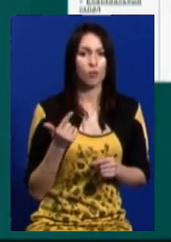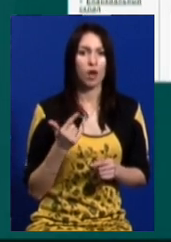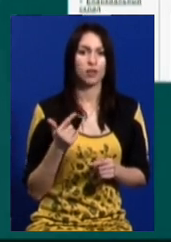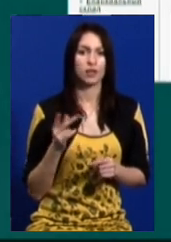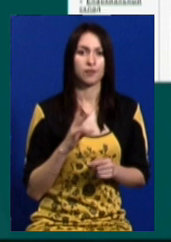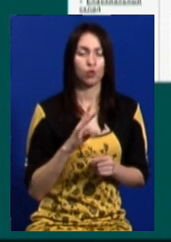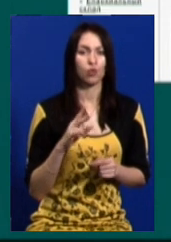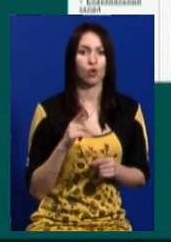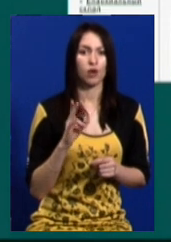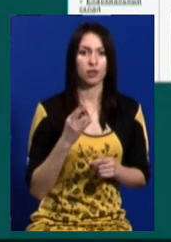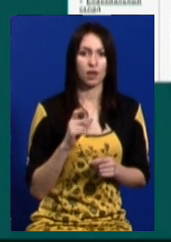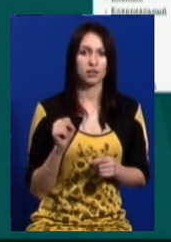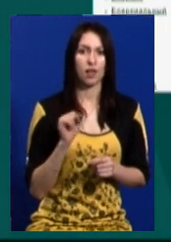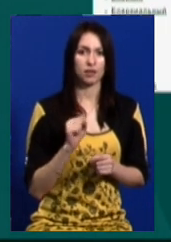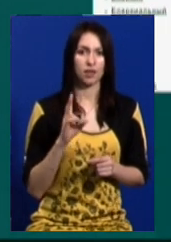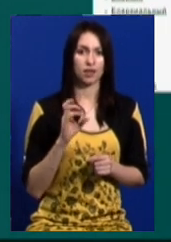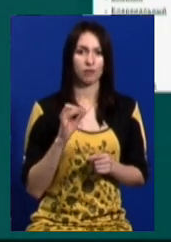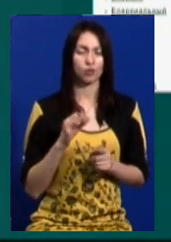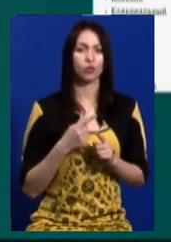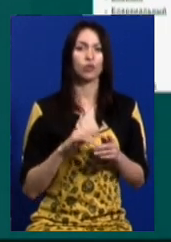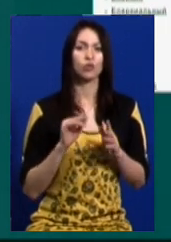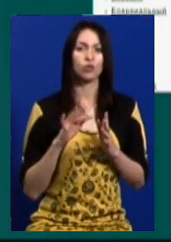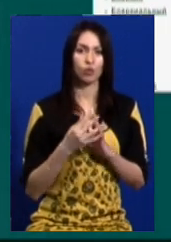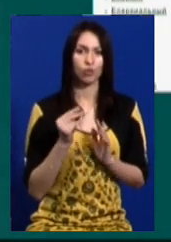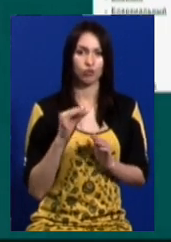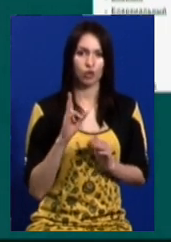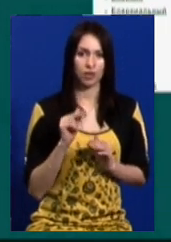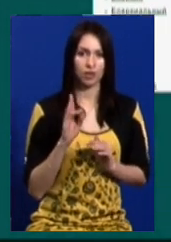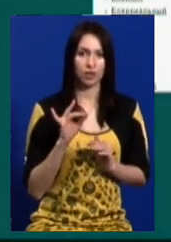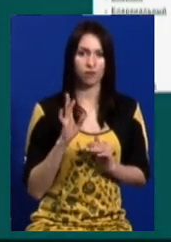благовірного князя Олександра Невського, це село Чайківка Дергачівського району.